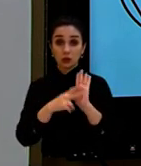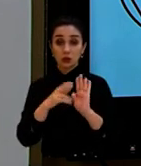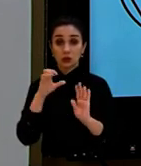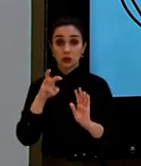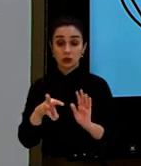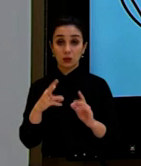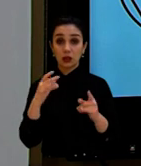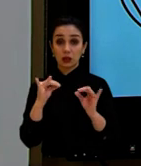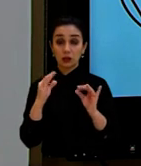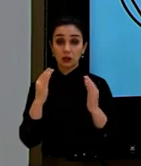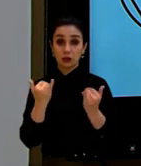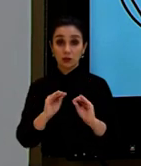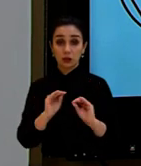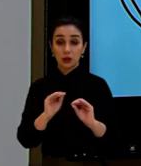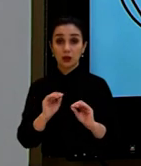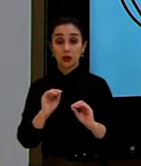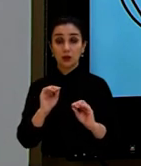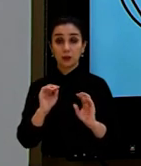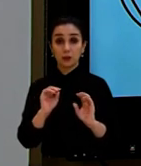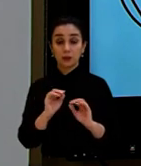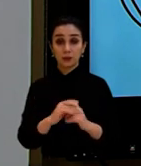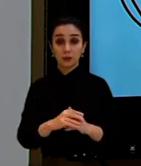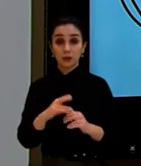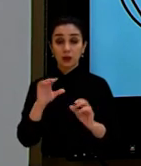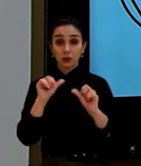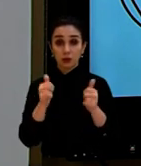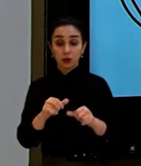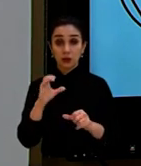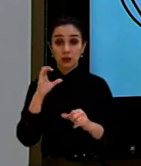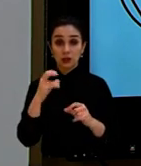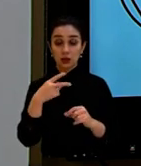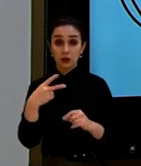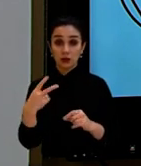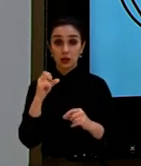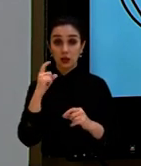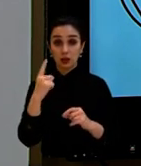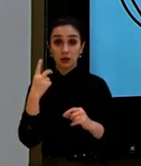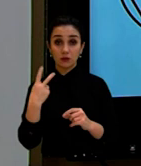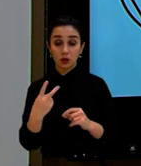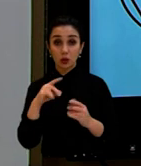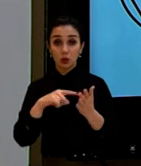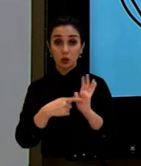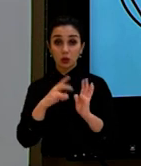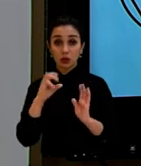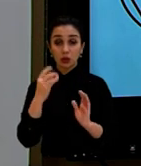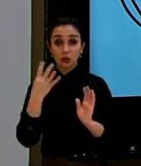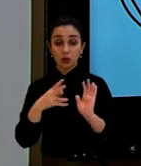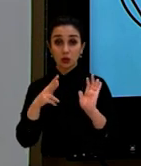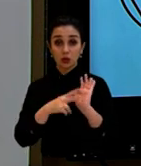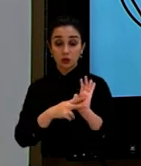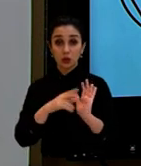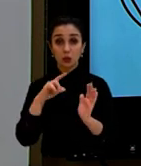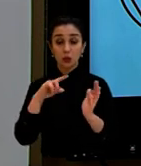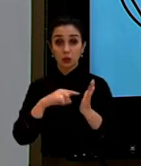48 сантиметров. А теперь подставляем формулу. S равно 1/2 умноженное на